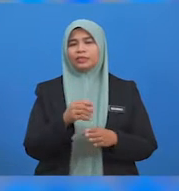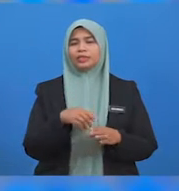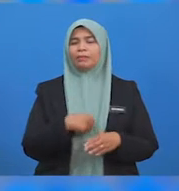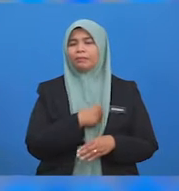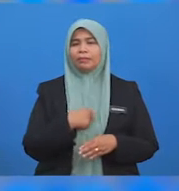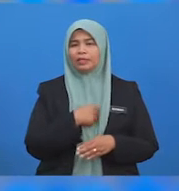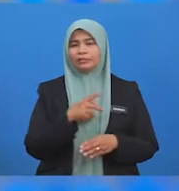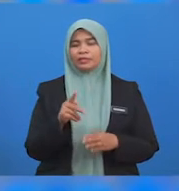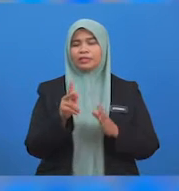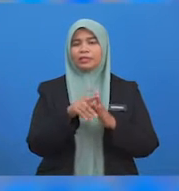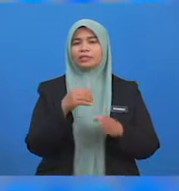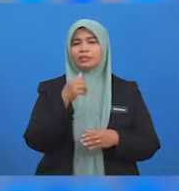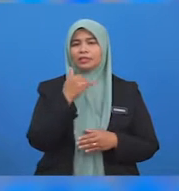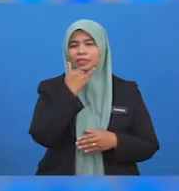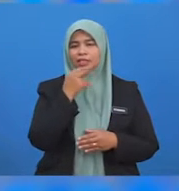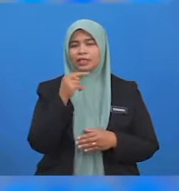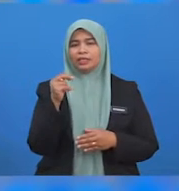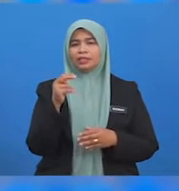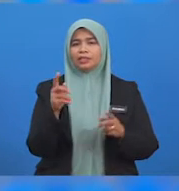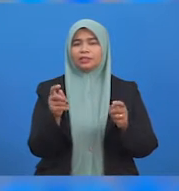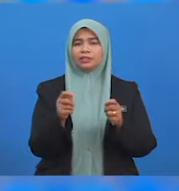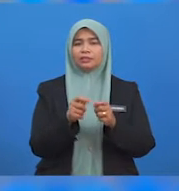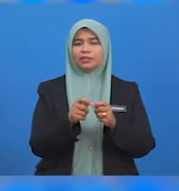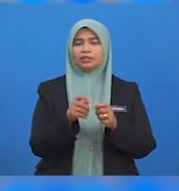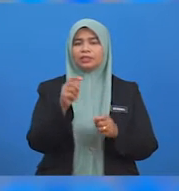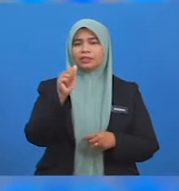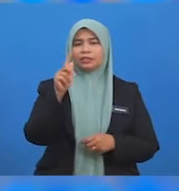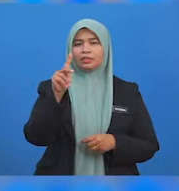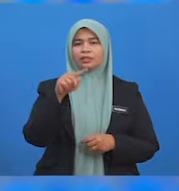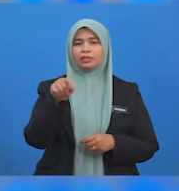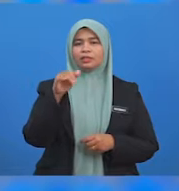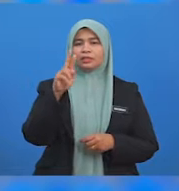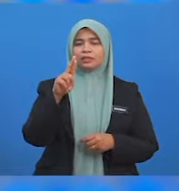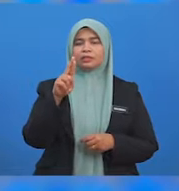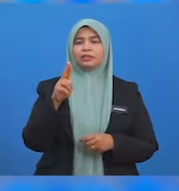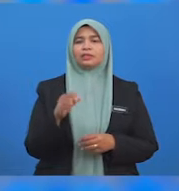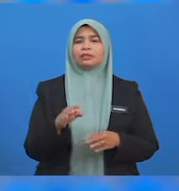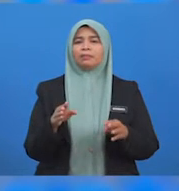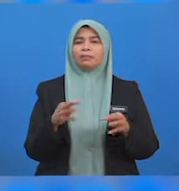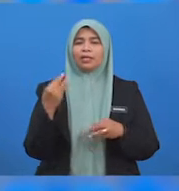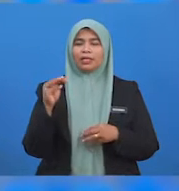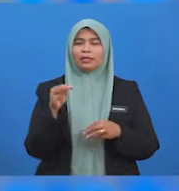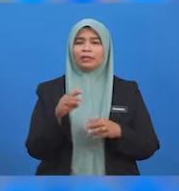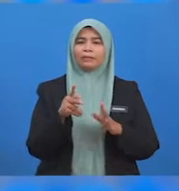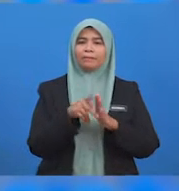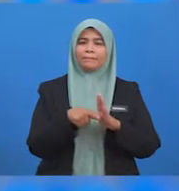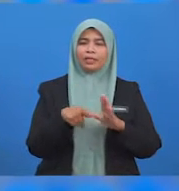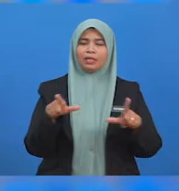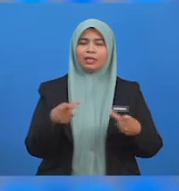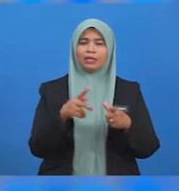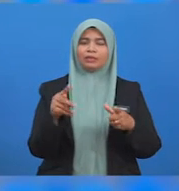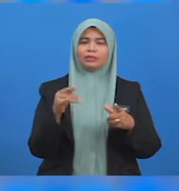itu boleh dimaafkan. Ajaibnya, kemaafan itulah akan diterbitkan, akan mampu